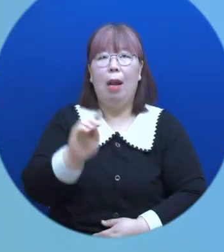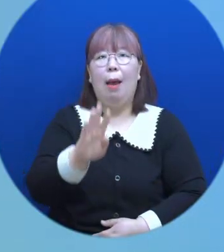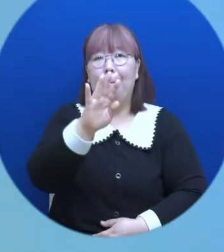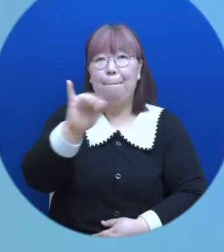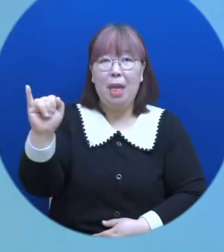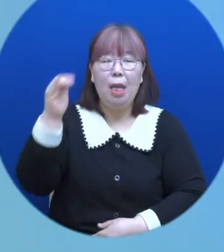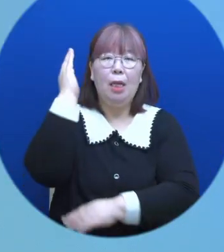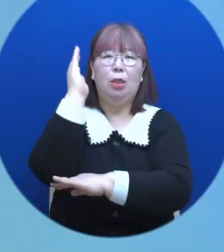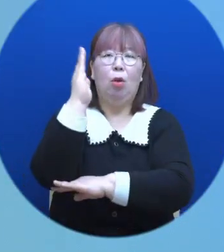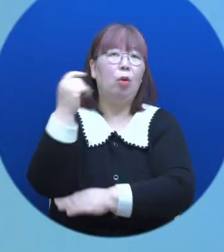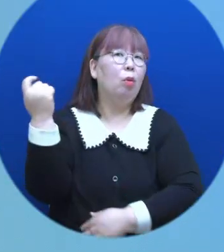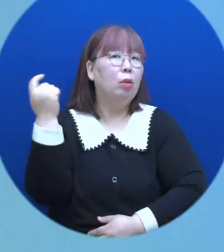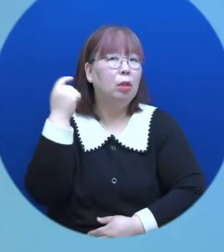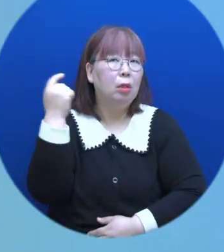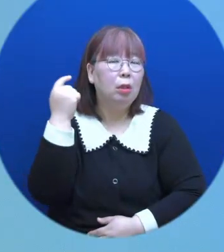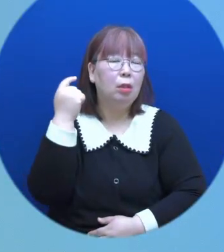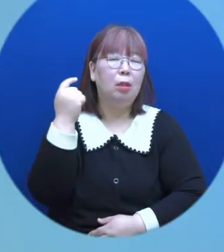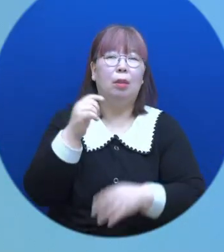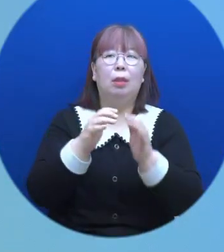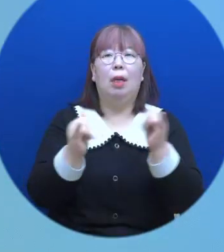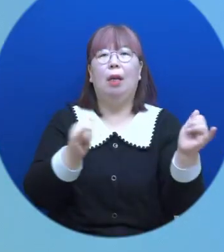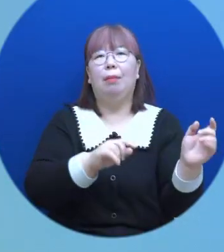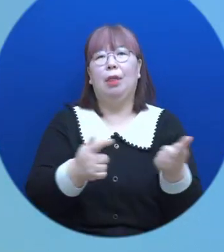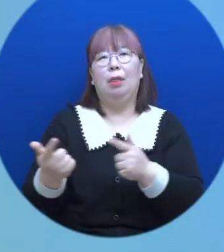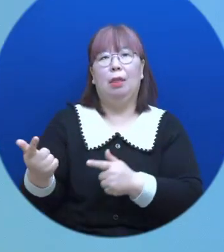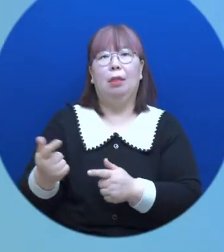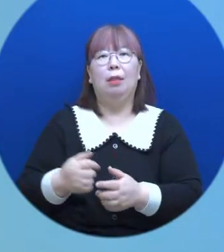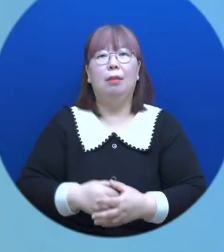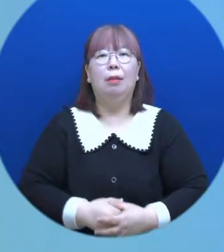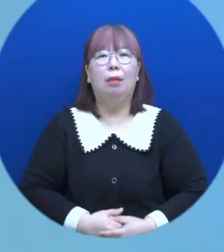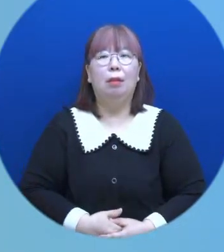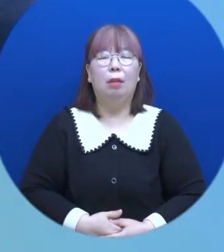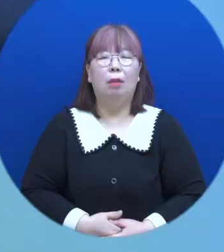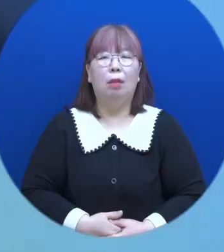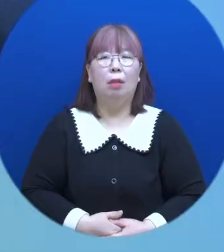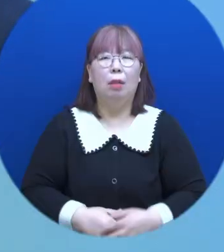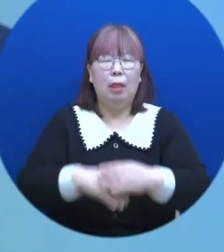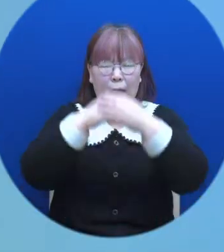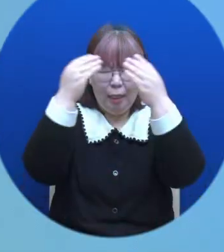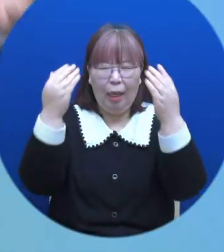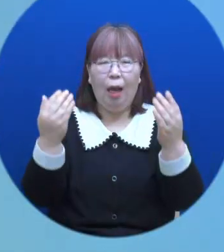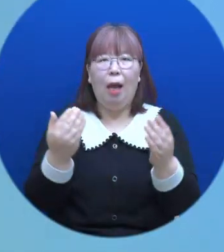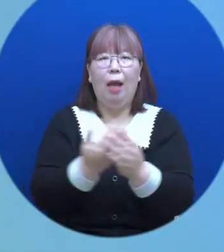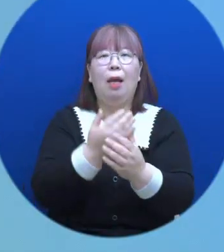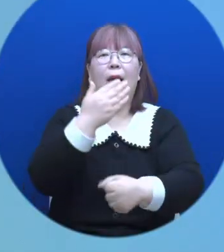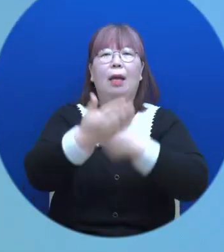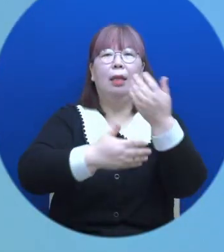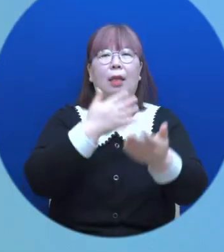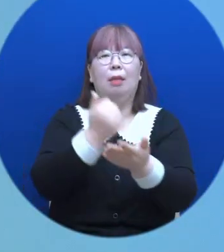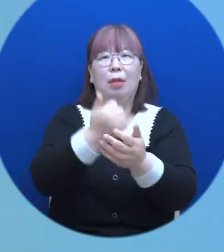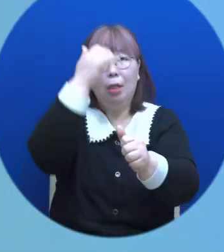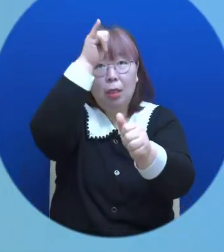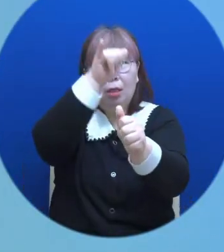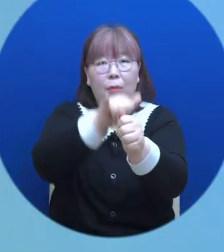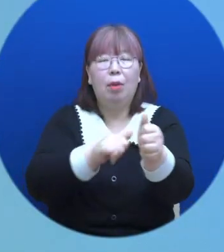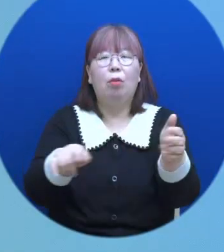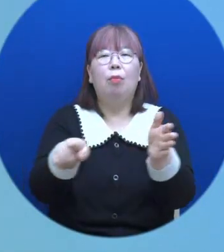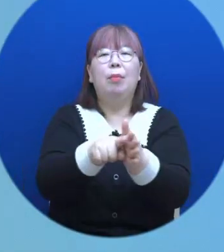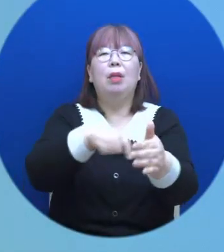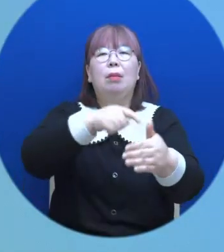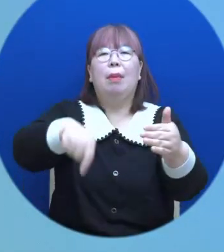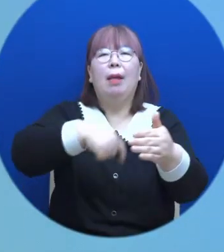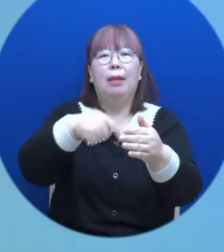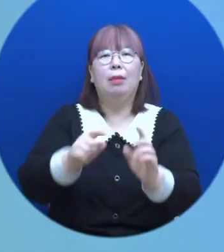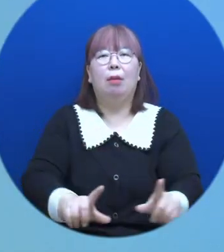들으면서 신앙생활을 했던 사람들. 무슨 말입니까? 다 같이 하나님을 섬기며 믿음 안에서